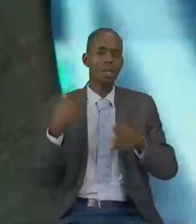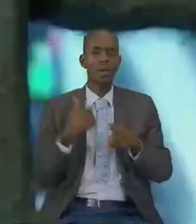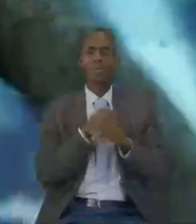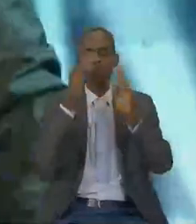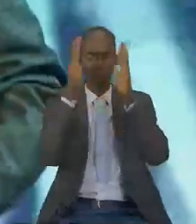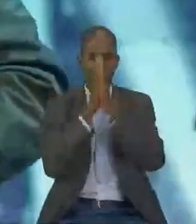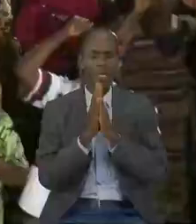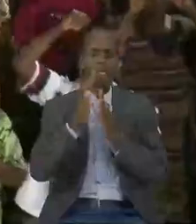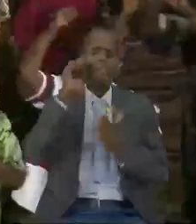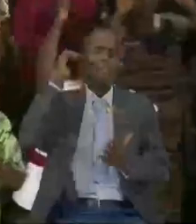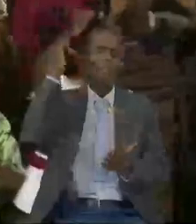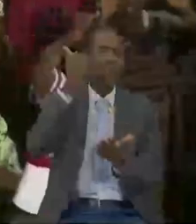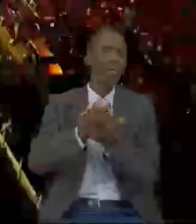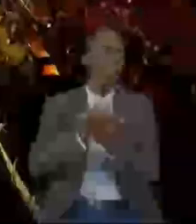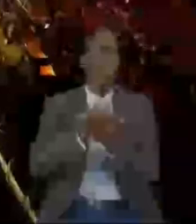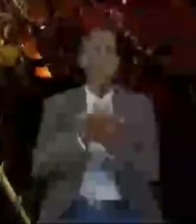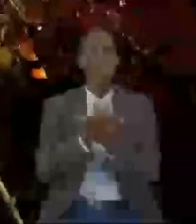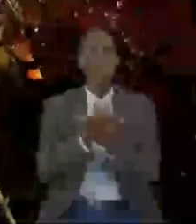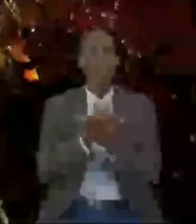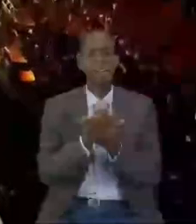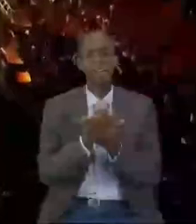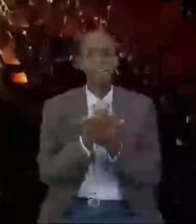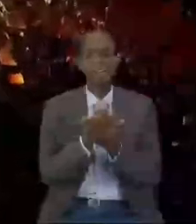Au nom puissant de Jésus, nous prions.